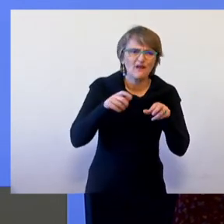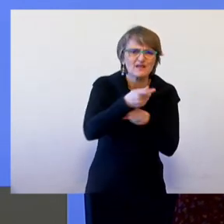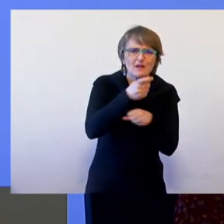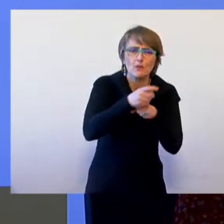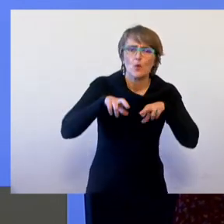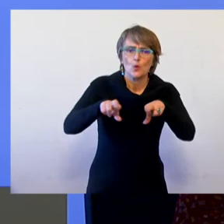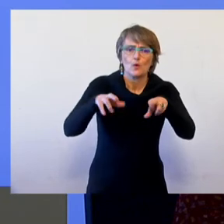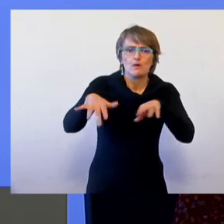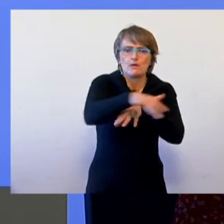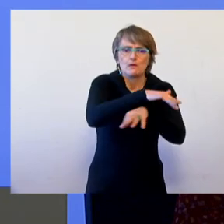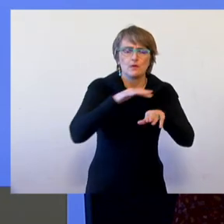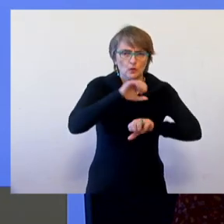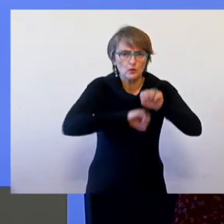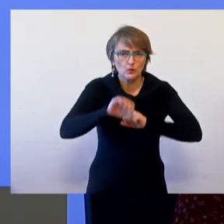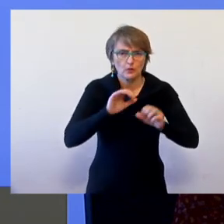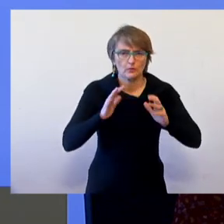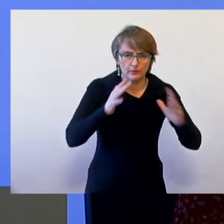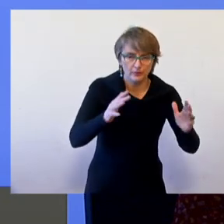logements sociaux,